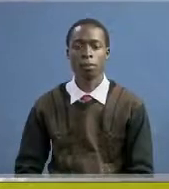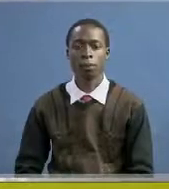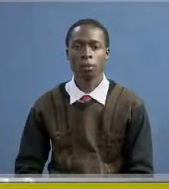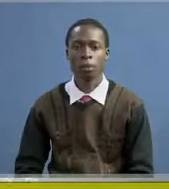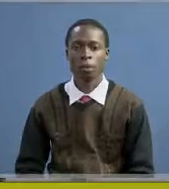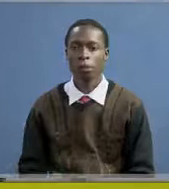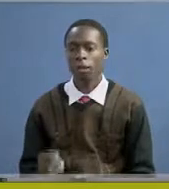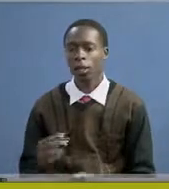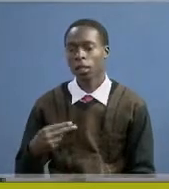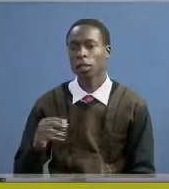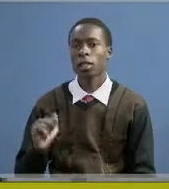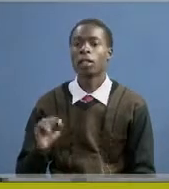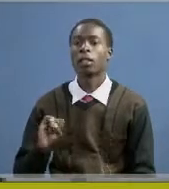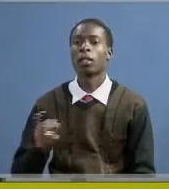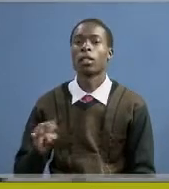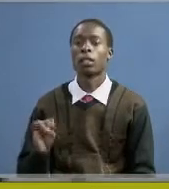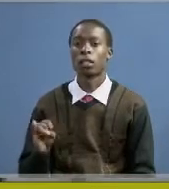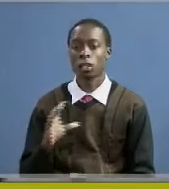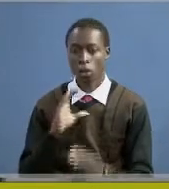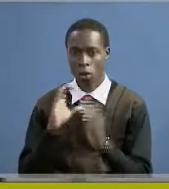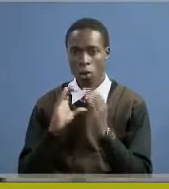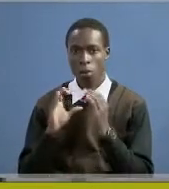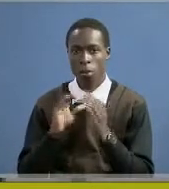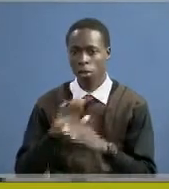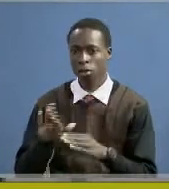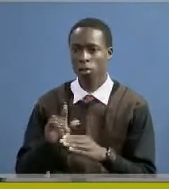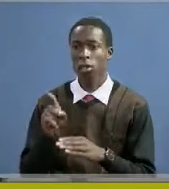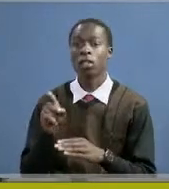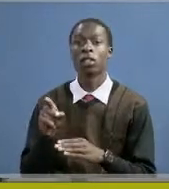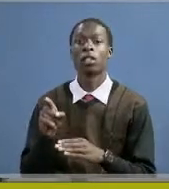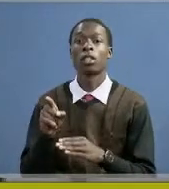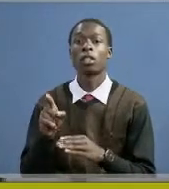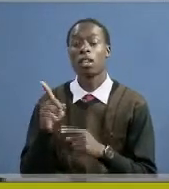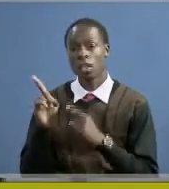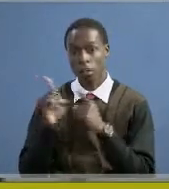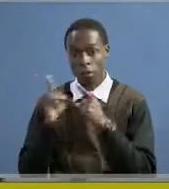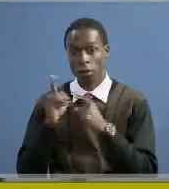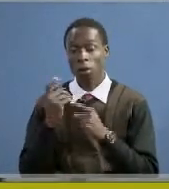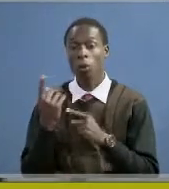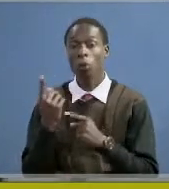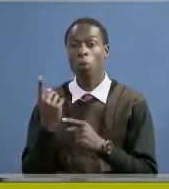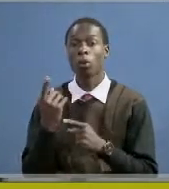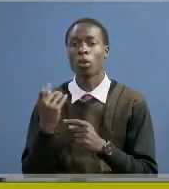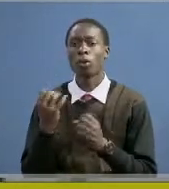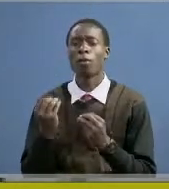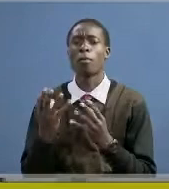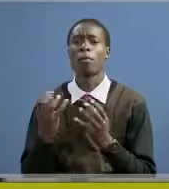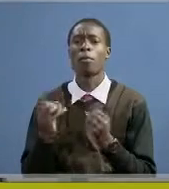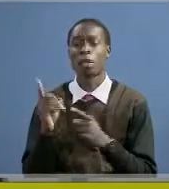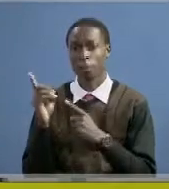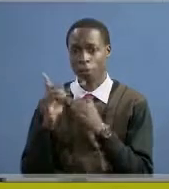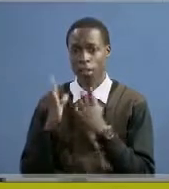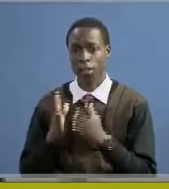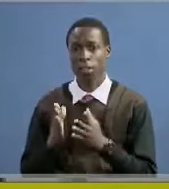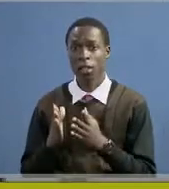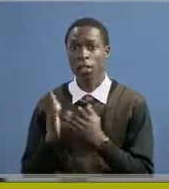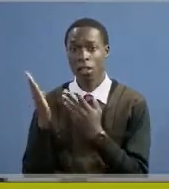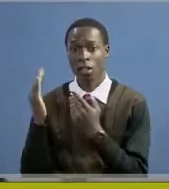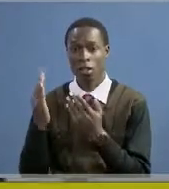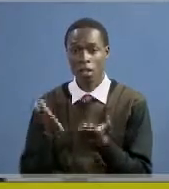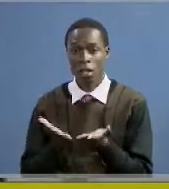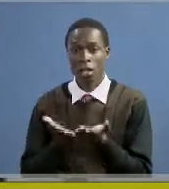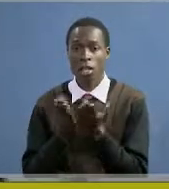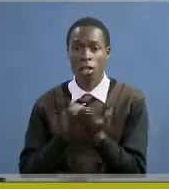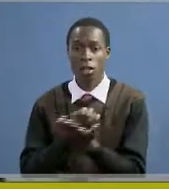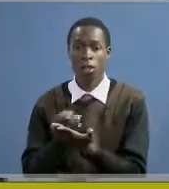Kulingana na Haji Masemo, afisa wa mawasiliano wa bandari ya Mombasa, safari hiyo ni mojawapo ya safari nyingine nyingi za kitalii ambazo zinanuia kuinua uchumi